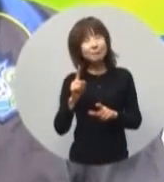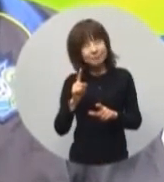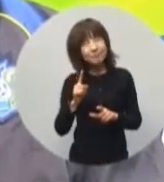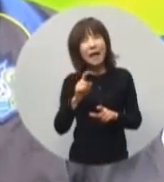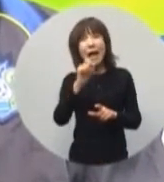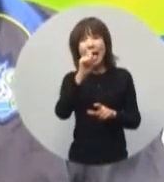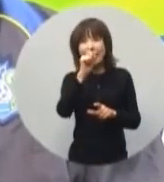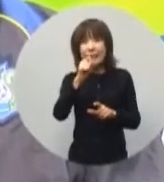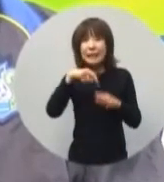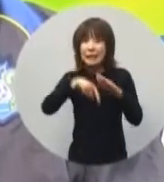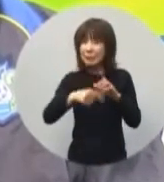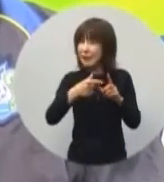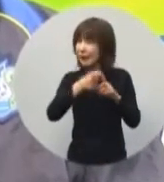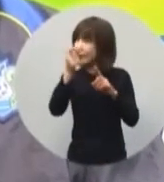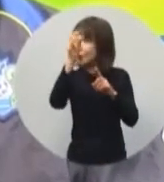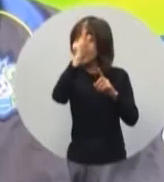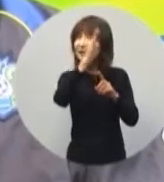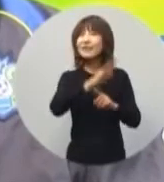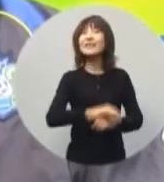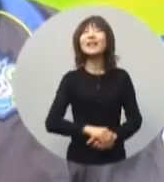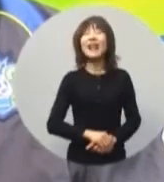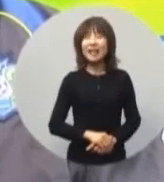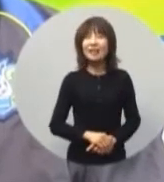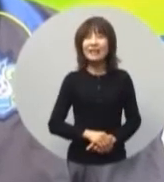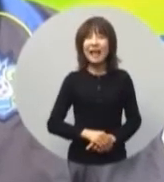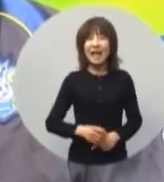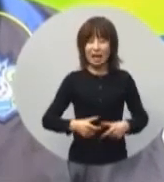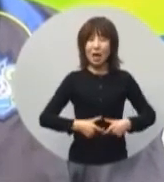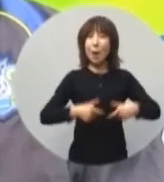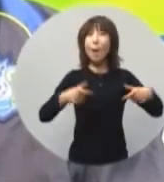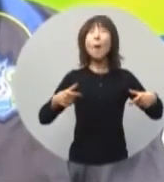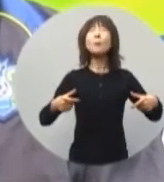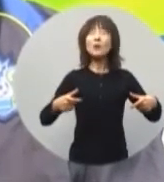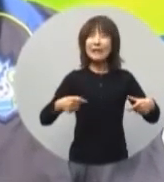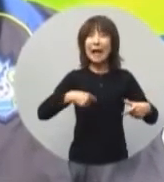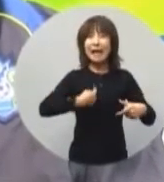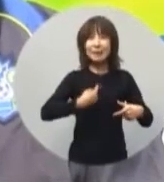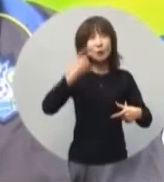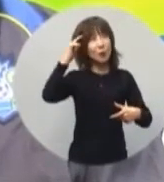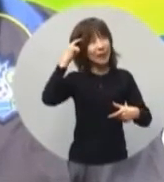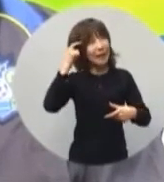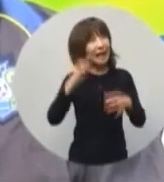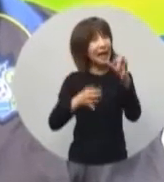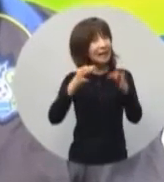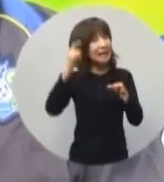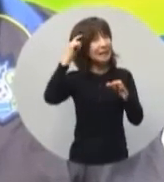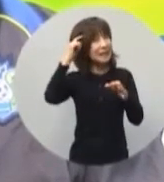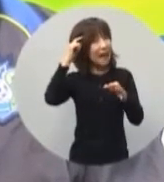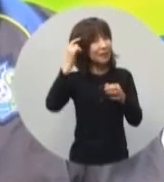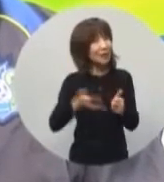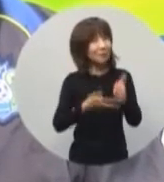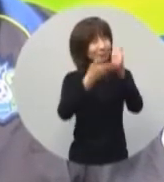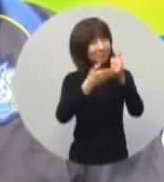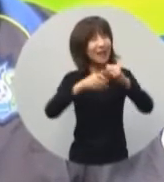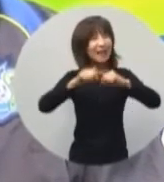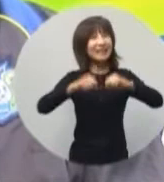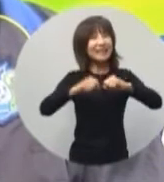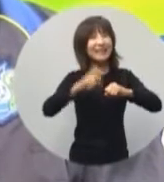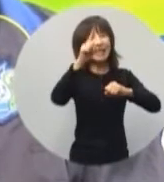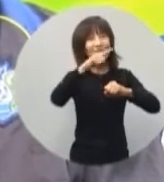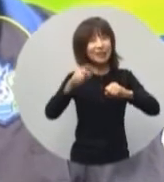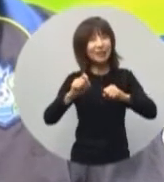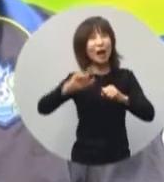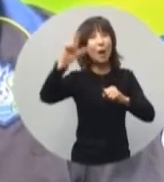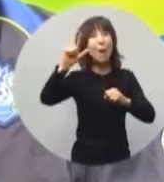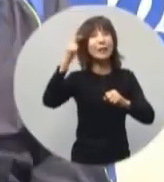スギスしてないで、結構オープンに自分の価値観を大事に生きていらっしゃる方が多いなって印象はあります